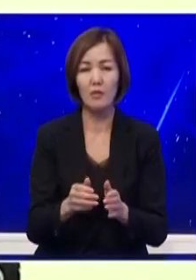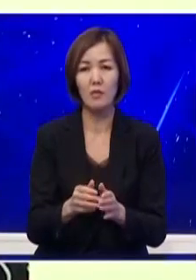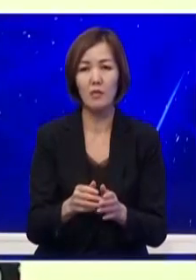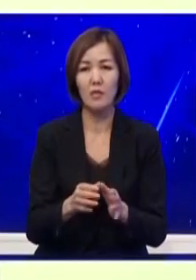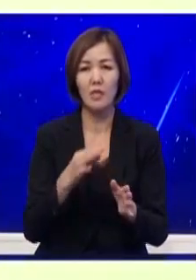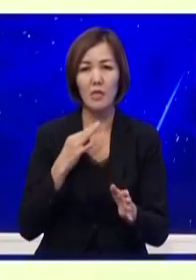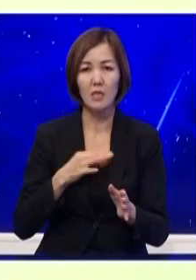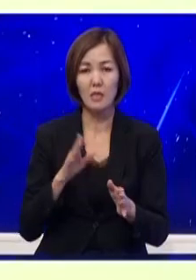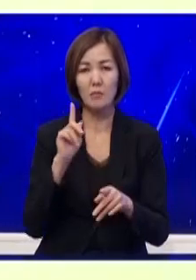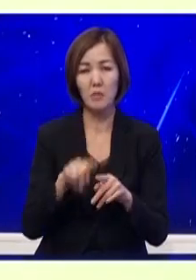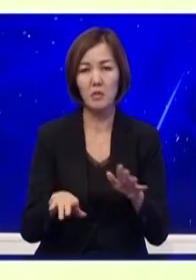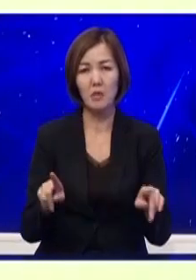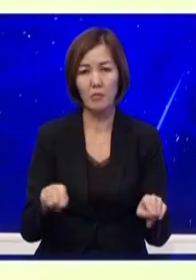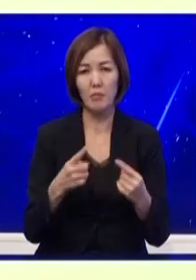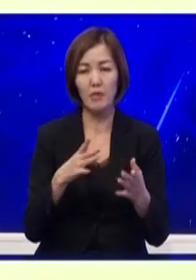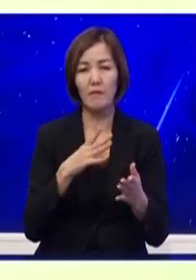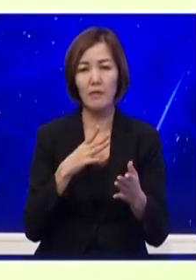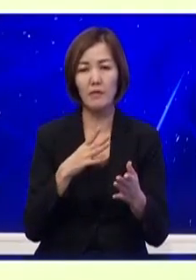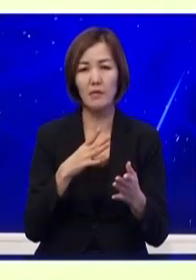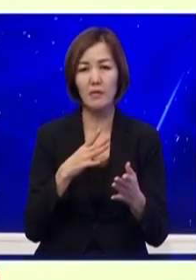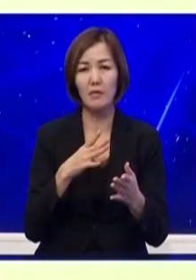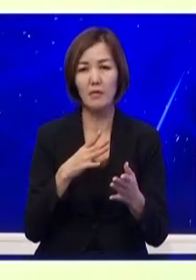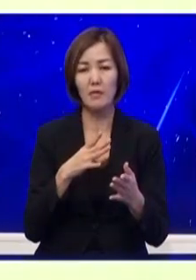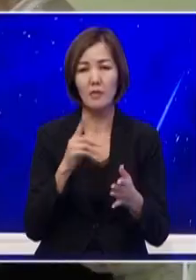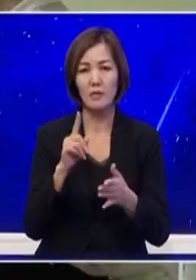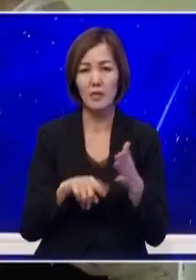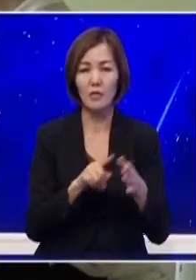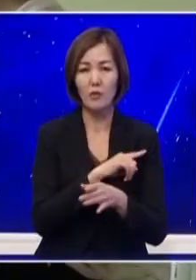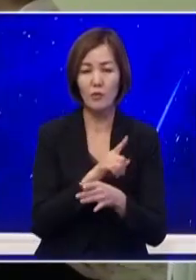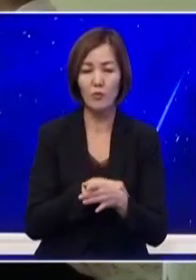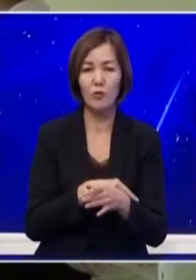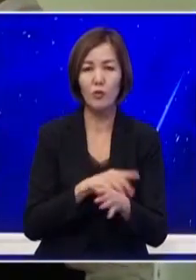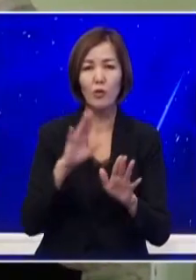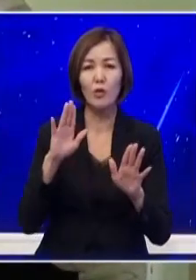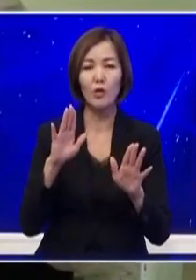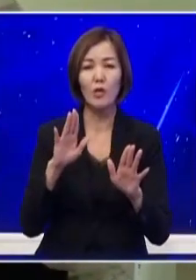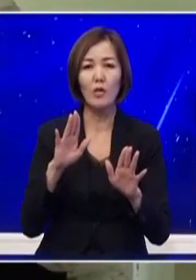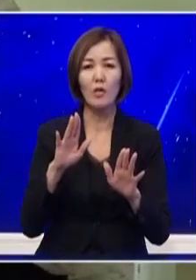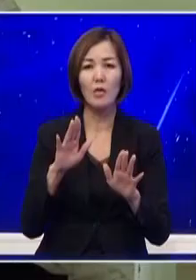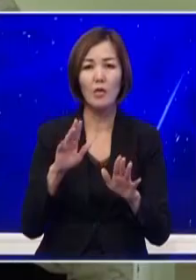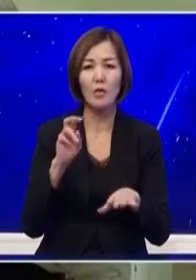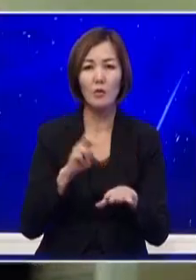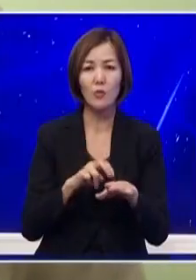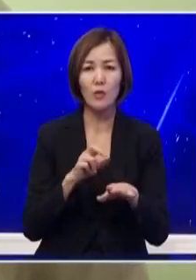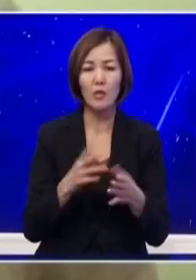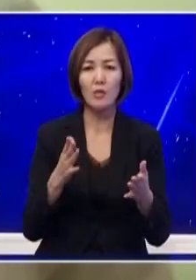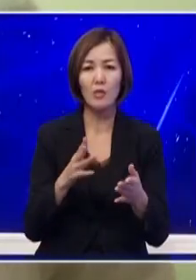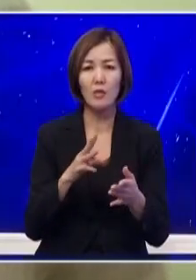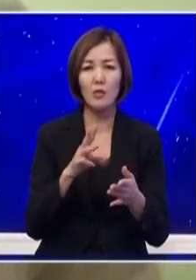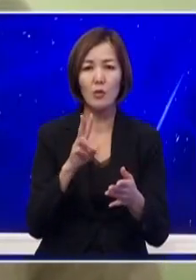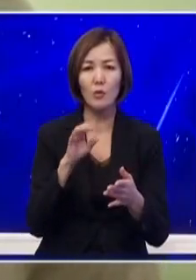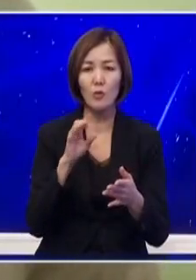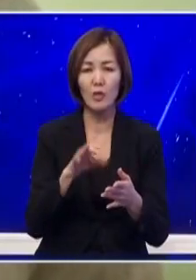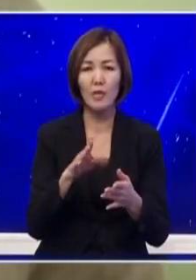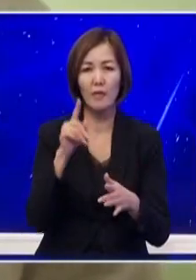быстро поправится, на это очень надеюсь. На чудо и умелые руки известного хирурга Нурлана Арына верит и